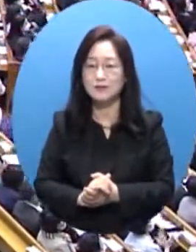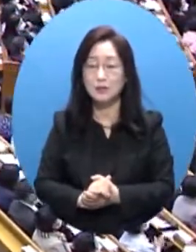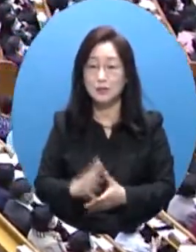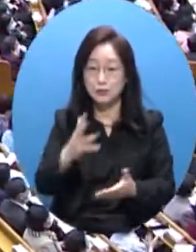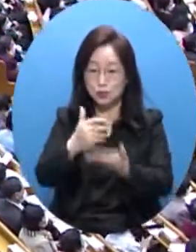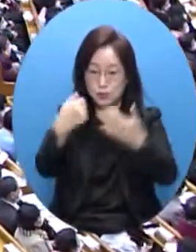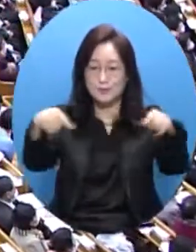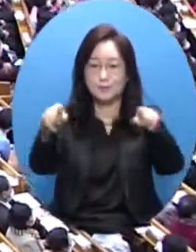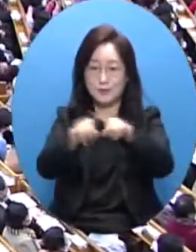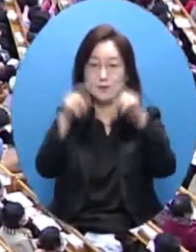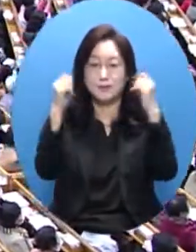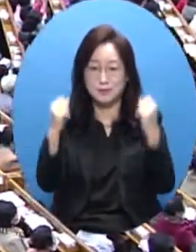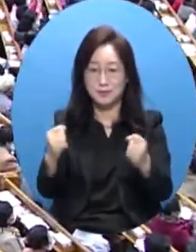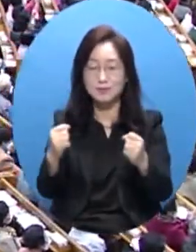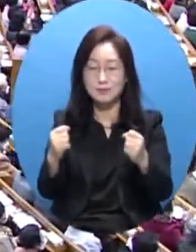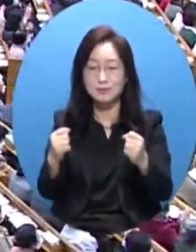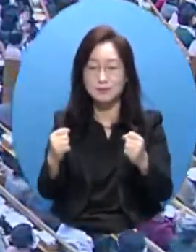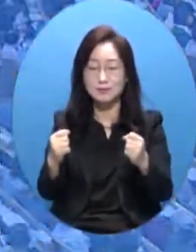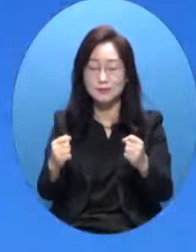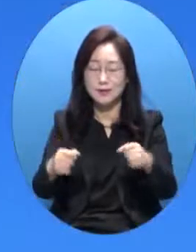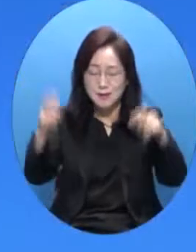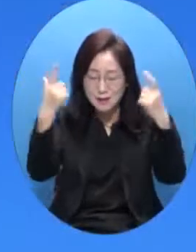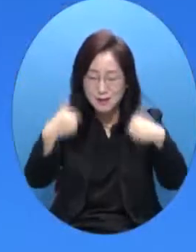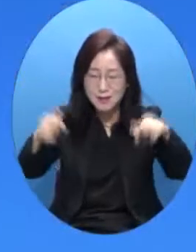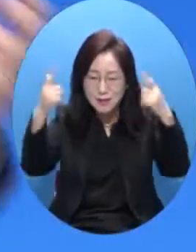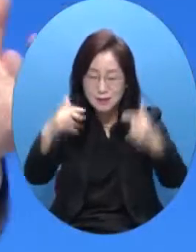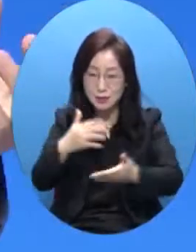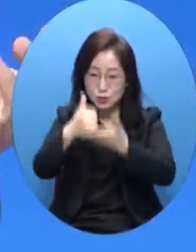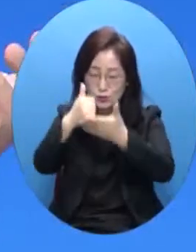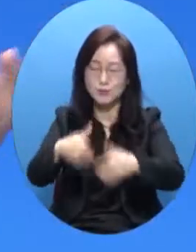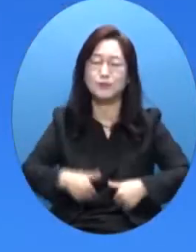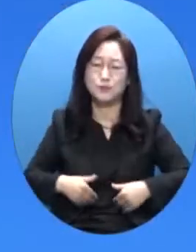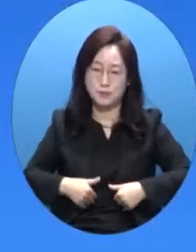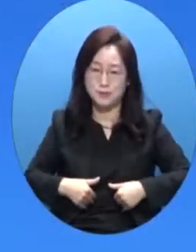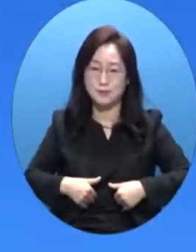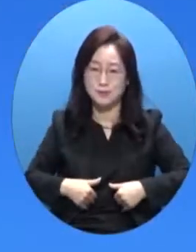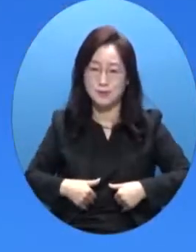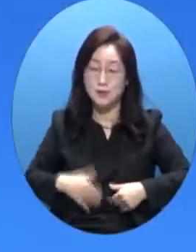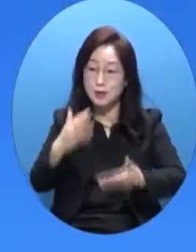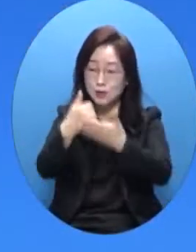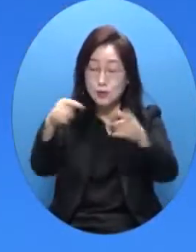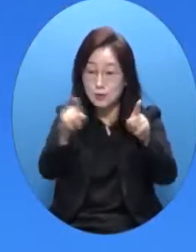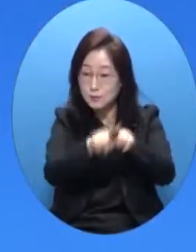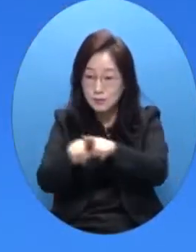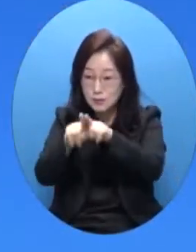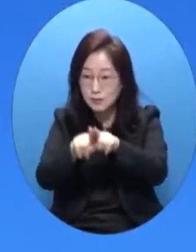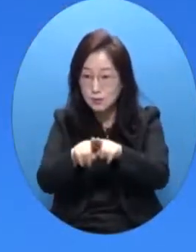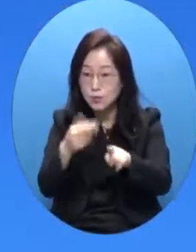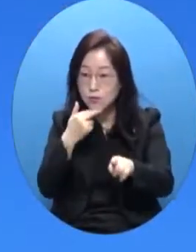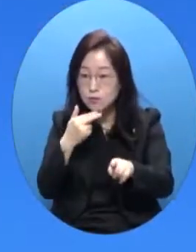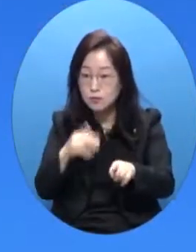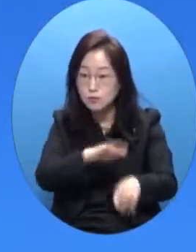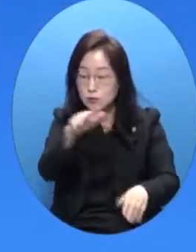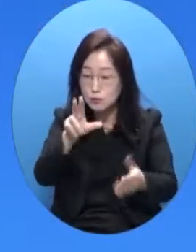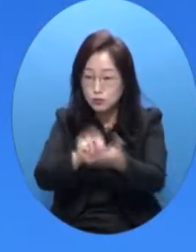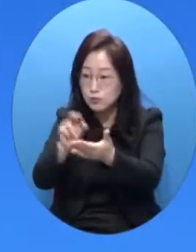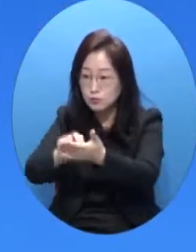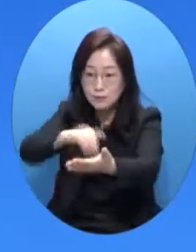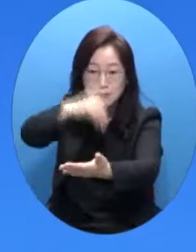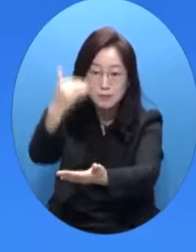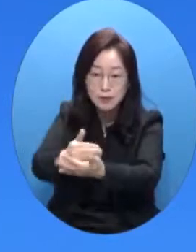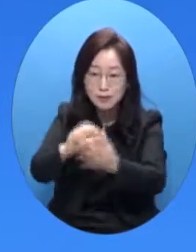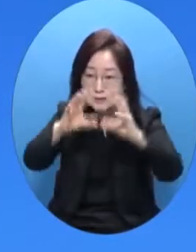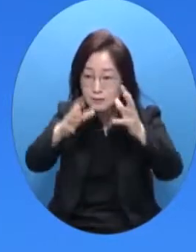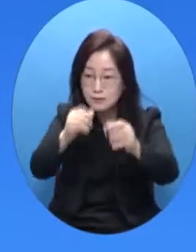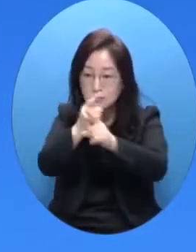주님 우리와 함께 하십니다. 매 순간 우리는 주님이 필요합니다. 주님이 함께 하지 않으시면 우리는 이 문제만의 세상을